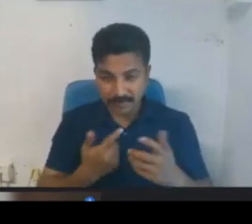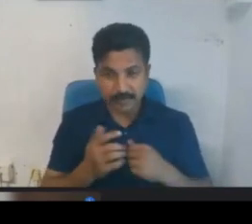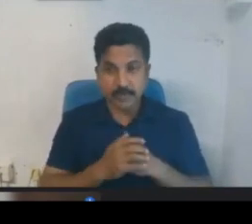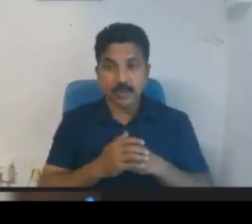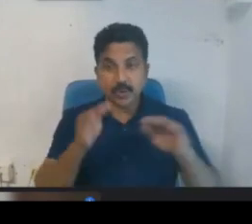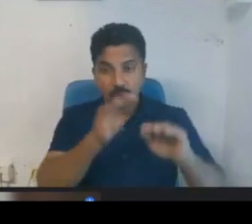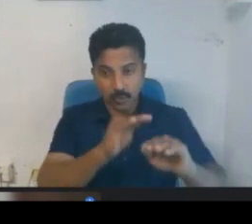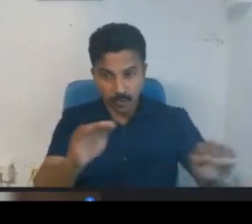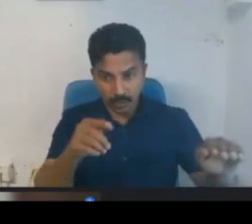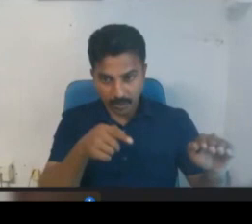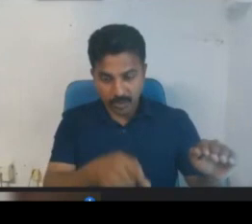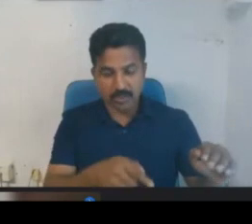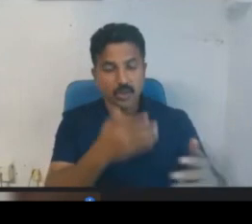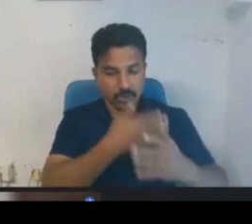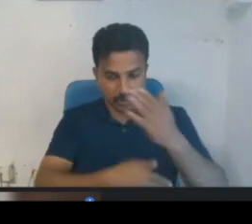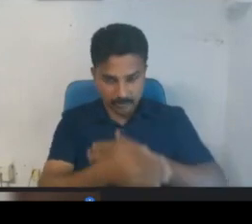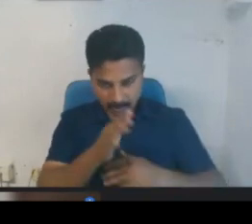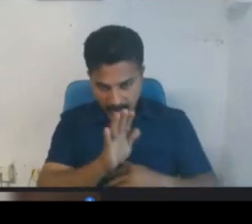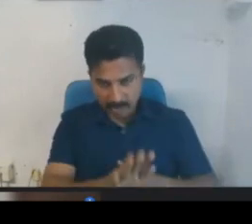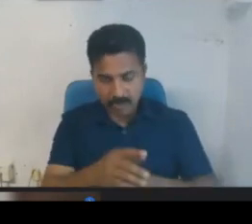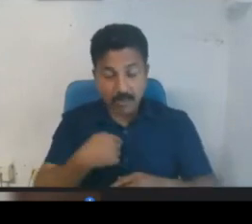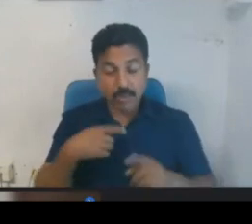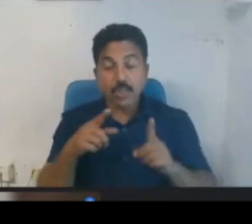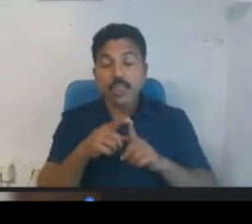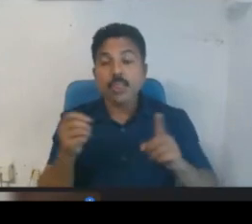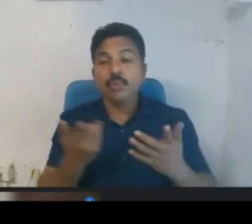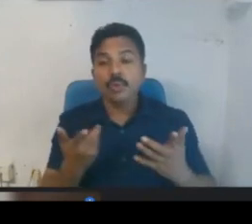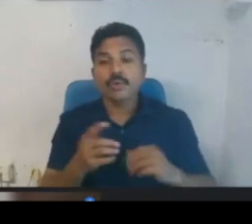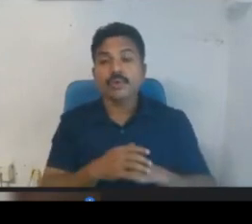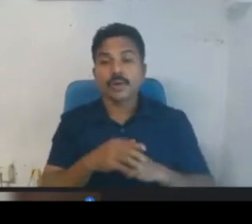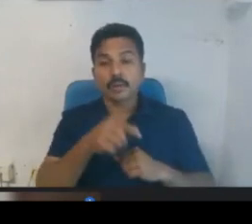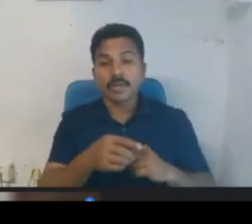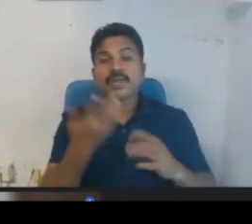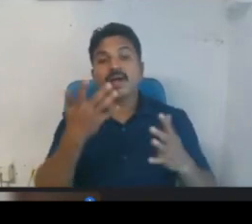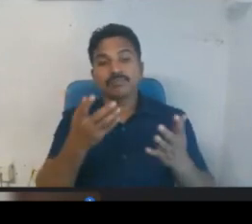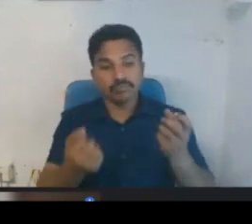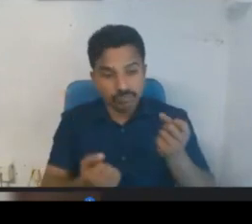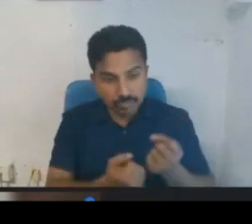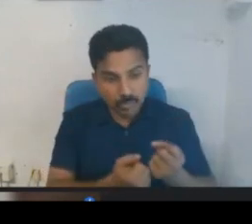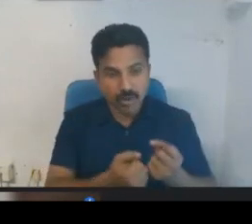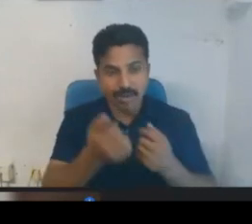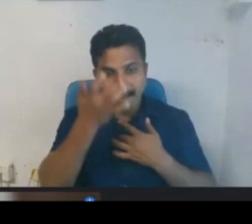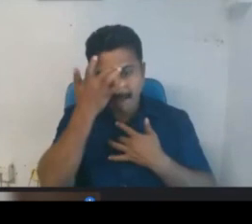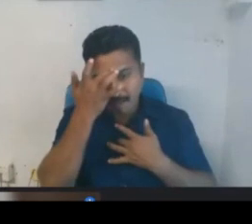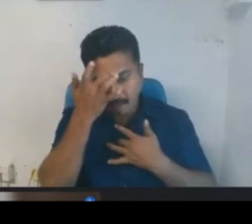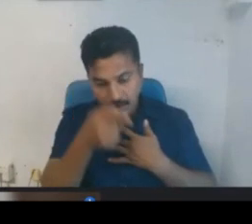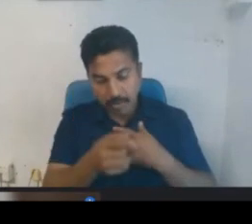നമുക്ക് കുഞ്ഞിന് ഇത്തരത്തിലുള്ള ഒരു ബുദ്ധിമുട്ടാണുള്ളത്, അപ്പൊ നമ്മൾ എന്താ ചെയ്യുന്ന അടുത്ത് ഈ ഇതിനുള്ള ചികിത്സകളെ പറ്റിയിട്ട് നമ്മൾ